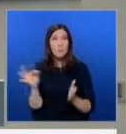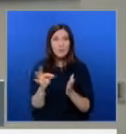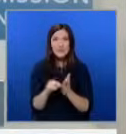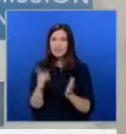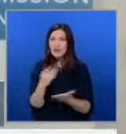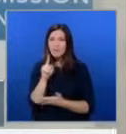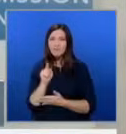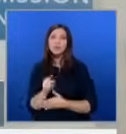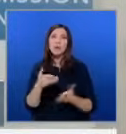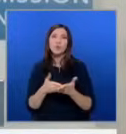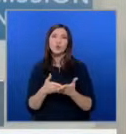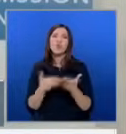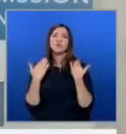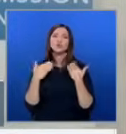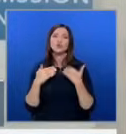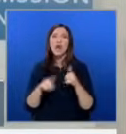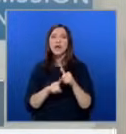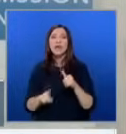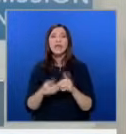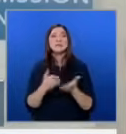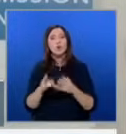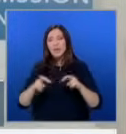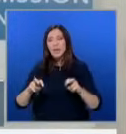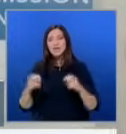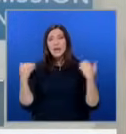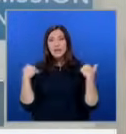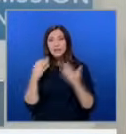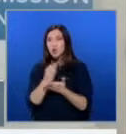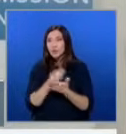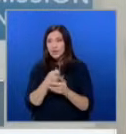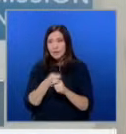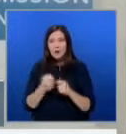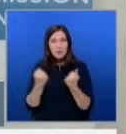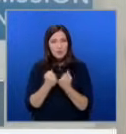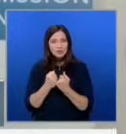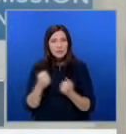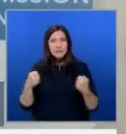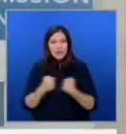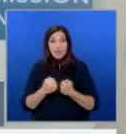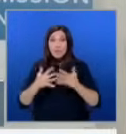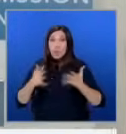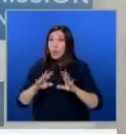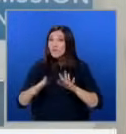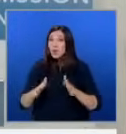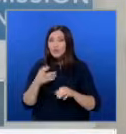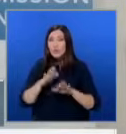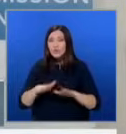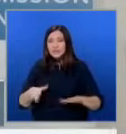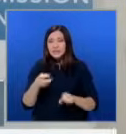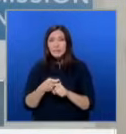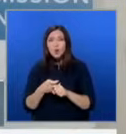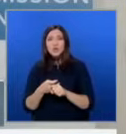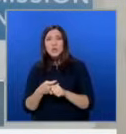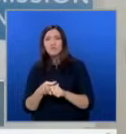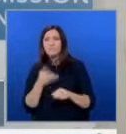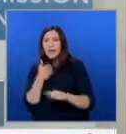противовъздушна ракета. Според анализа на кадрите и оценката, направена на мястото на инцидента, е много вероятно детската болница да е